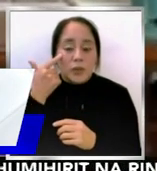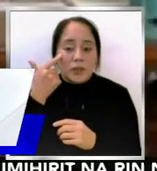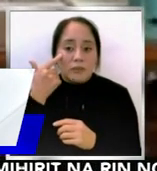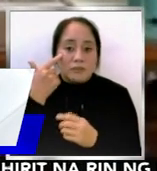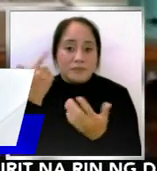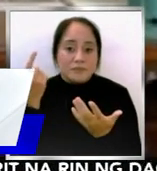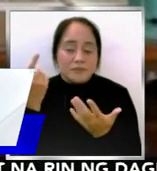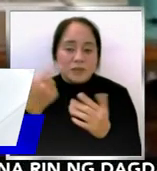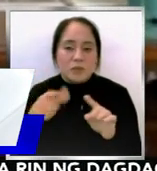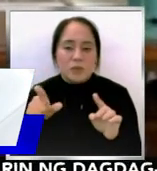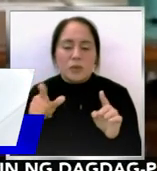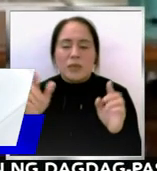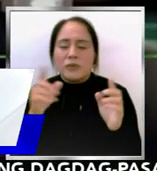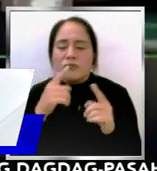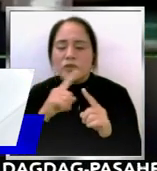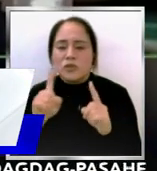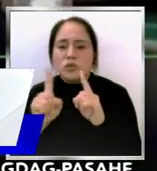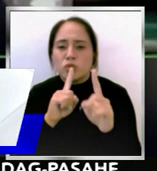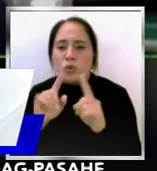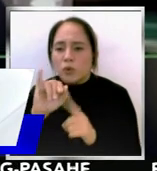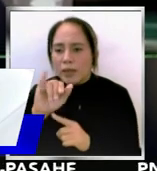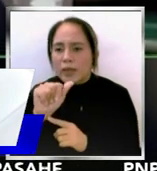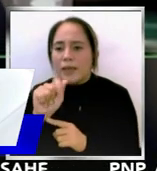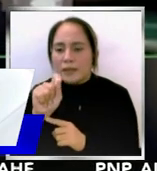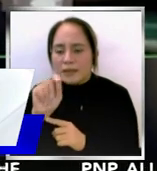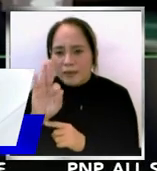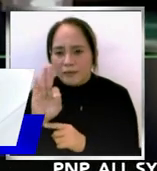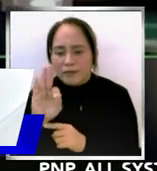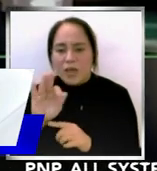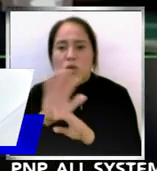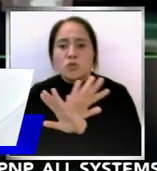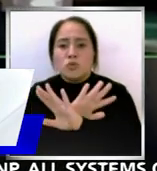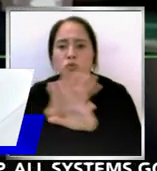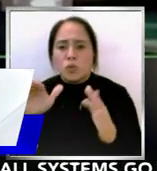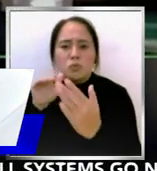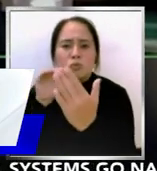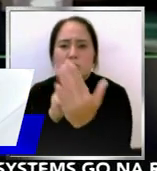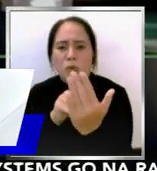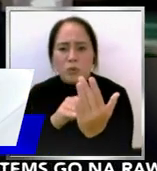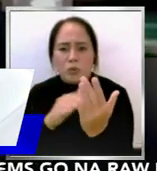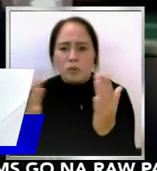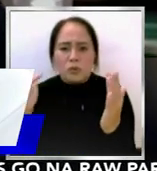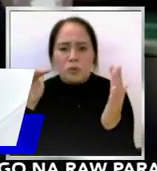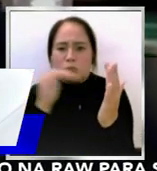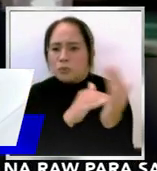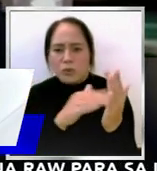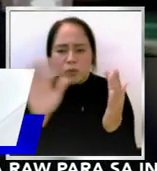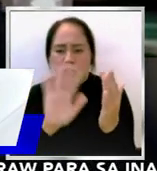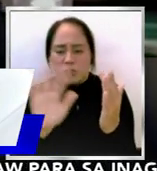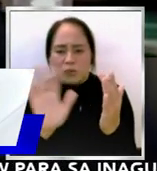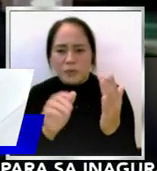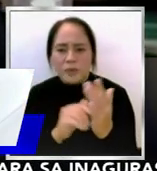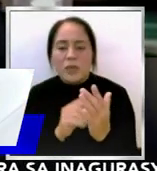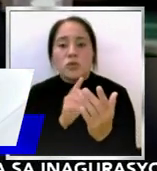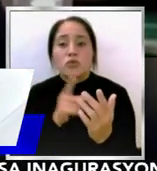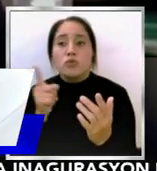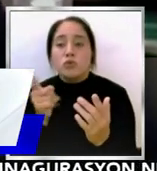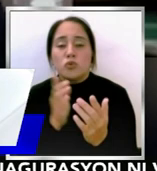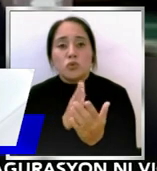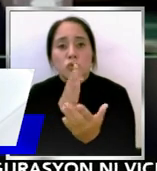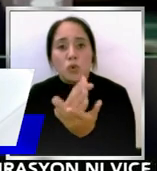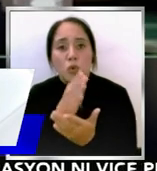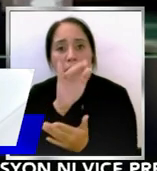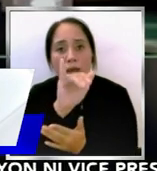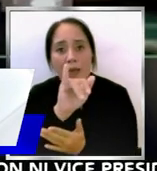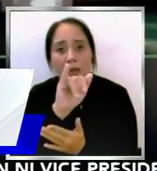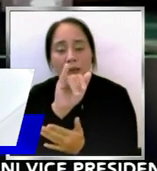ng mungkahi sa IATF. Huwag mo nang banggain diretso. Ang gawin mo, lumapit ka na lang sa IATF and make